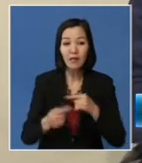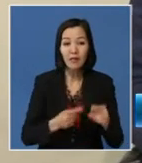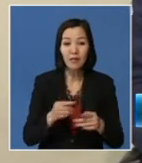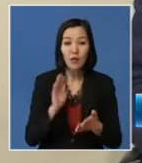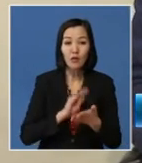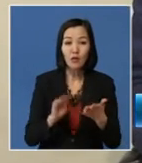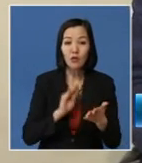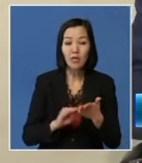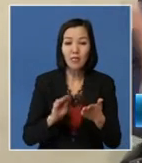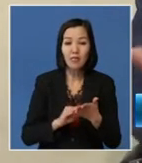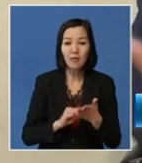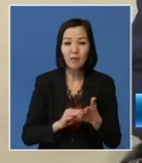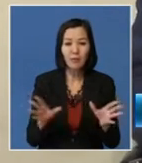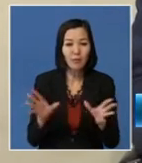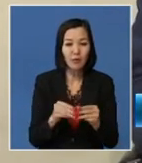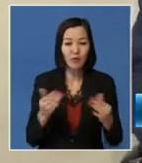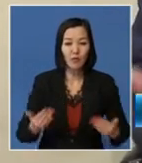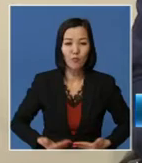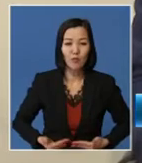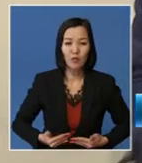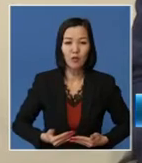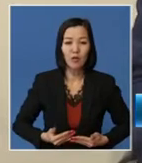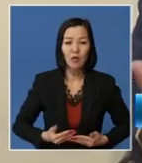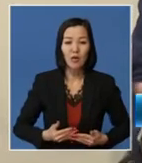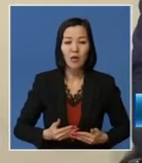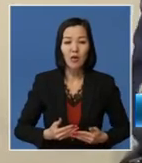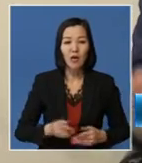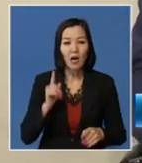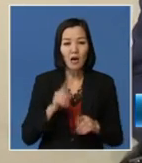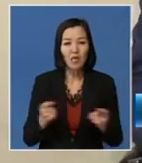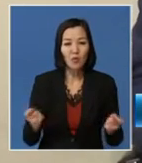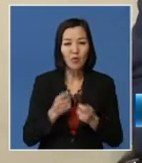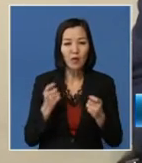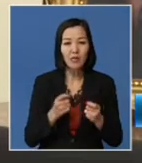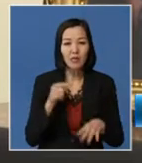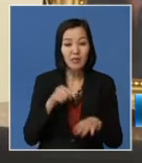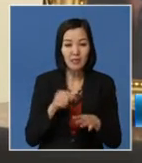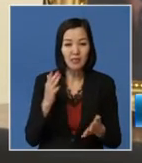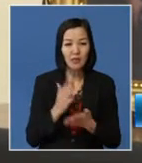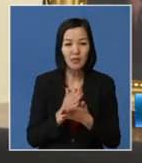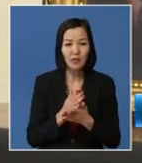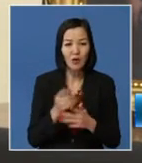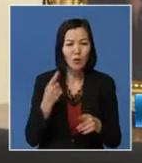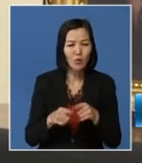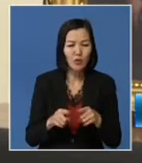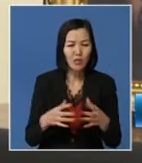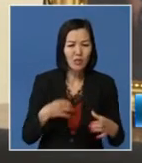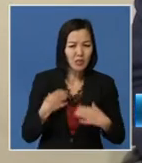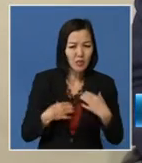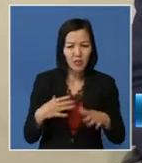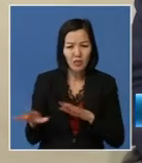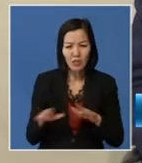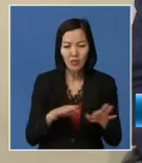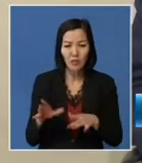журналистикадан тысқары өмір сүре алмайтын. Ол ғұмыры қысқа, уақытта аз екенін сезгендей. Ширақ қимылдайтын, асығып